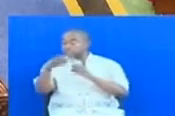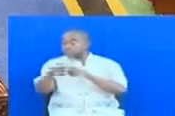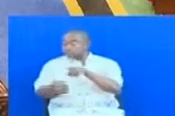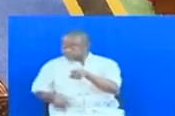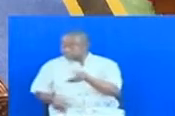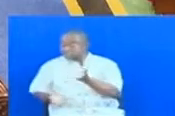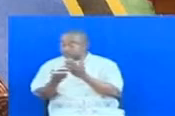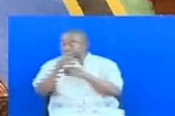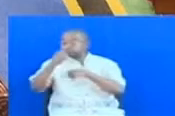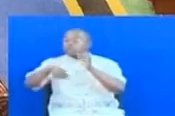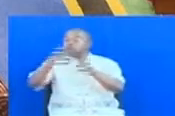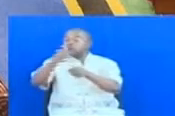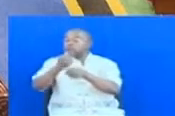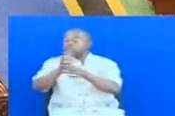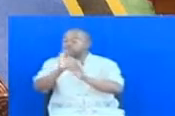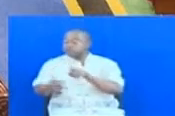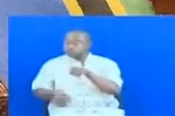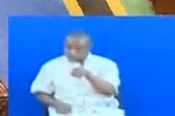kazi.